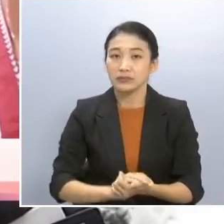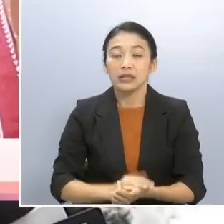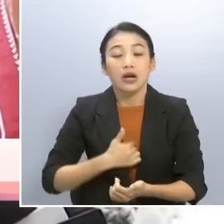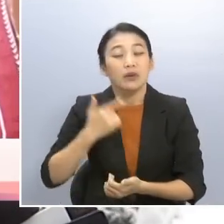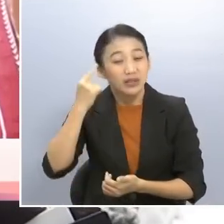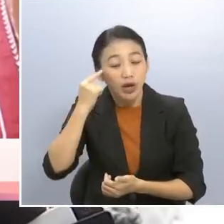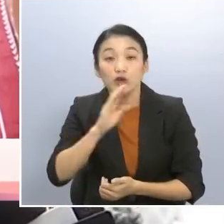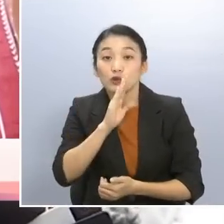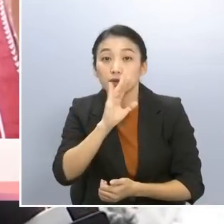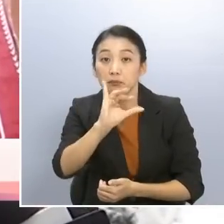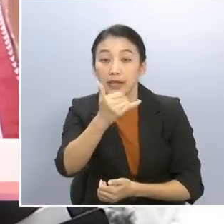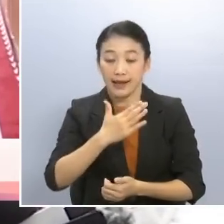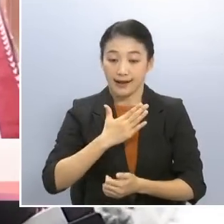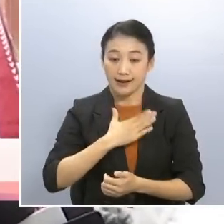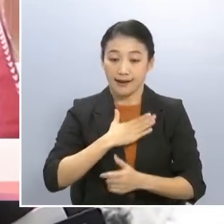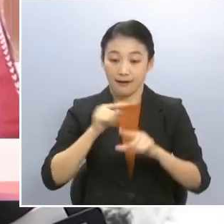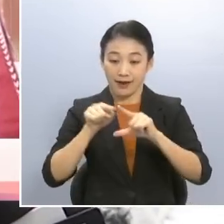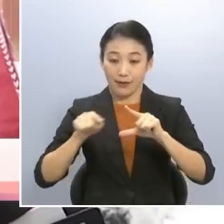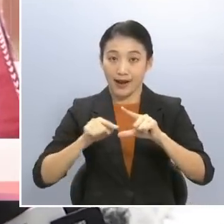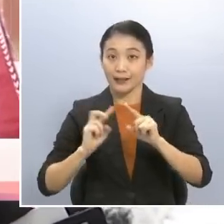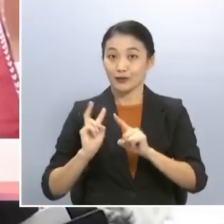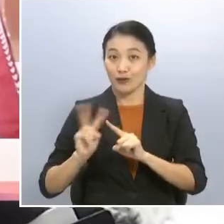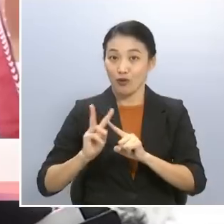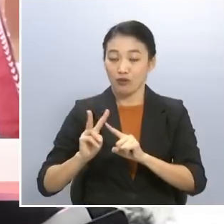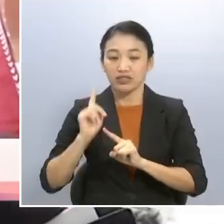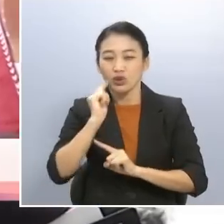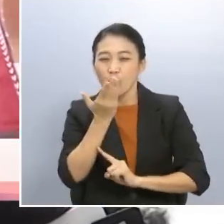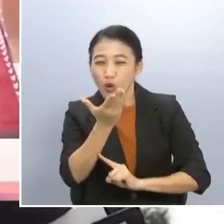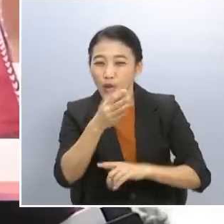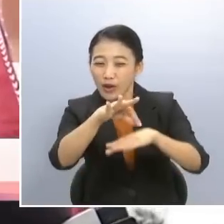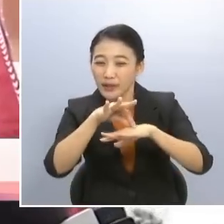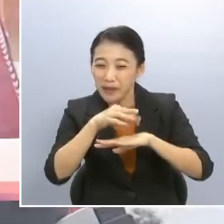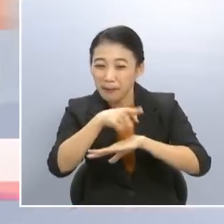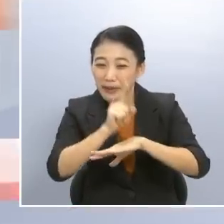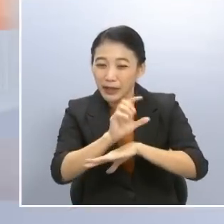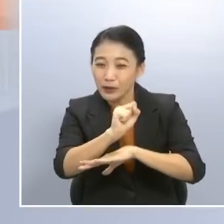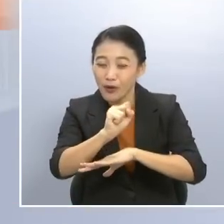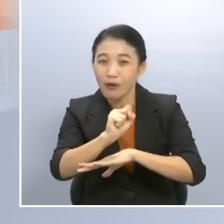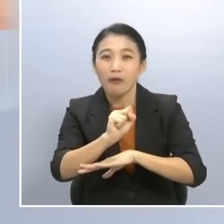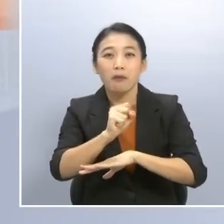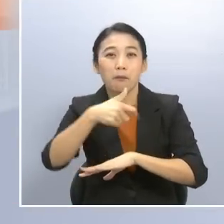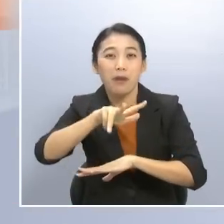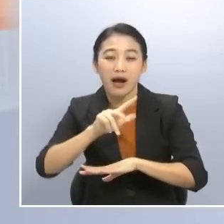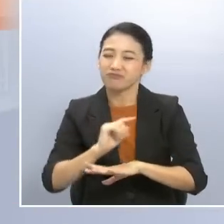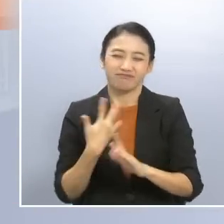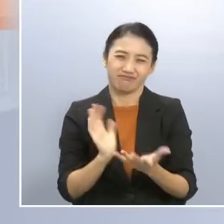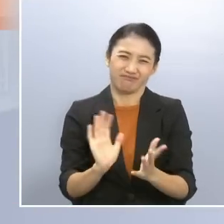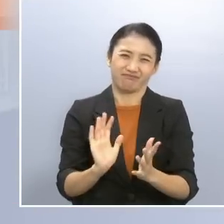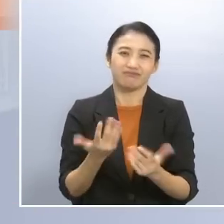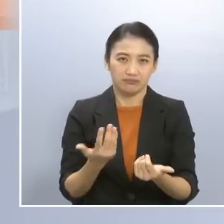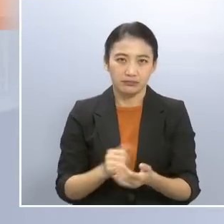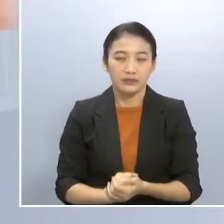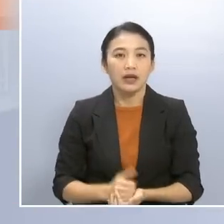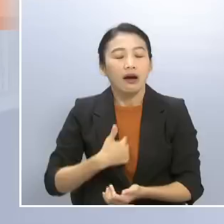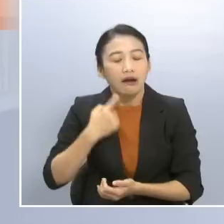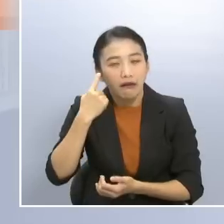เลยว่าจะขอตำแหน่งนี้และเข้าใจดีว่าพรรคที่เป็นแกนนำจัดตั้งรัฐบาลจะได้ตำแหน่งประธานสภาไปด้วยเนี่ยนะ